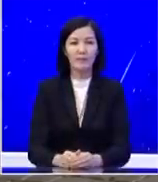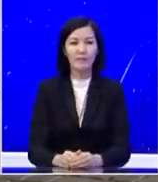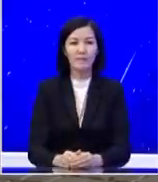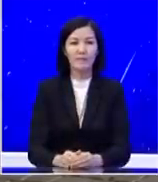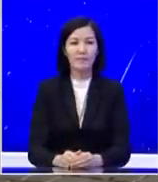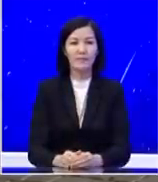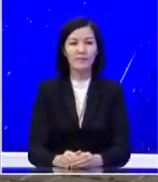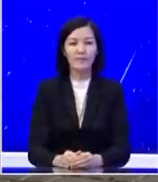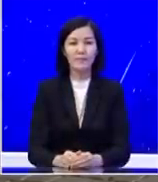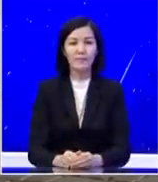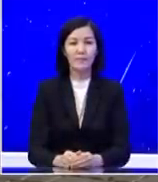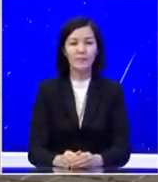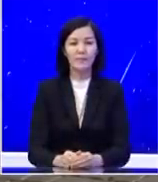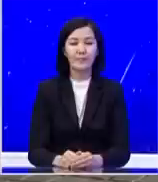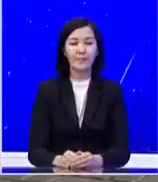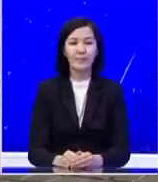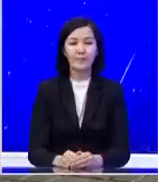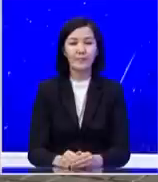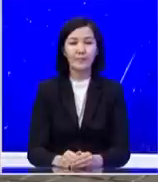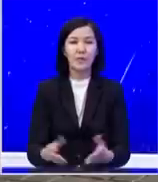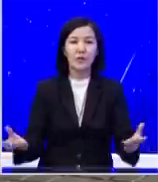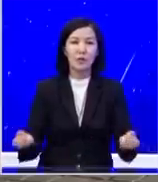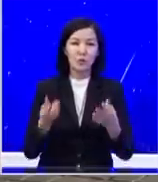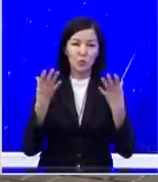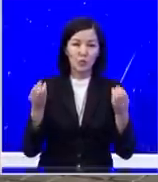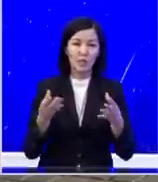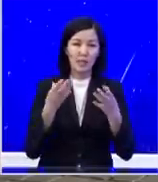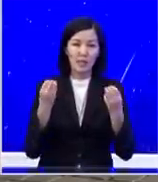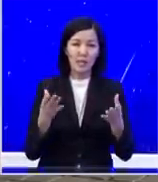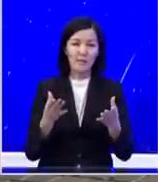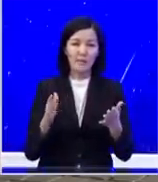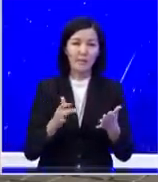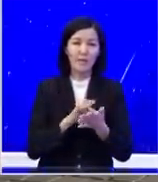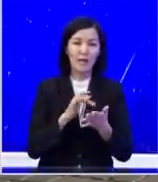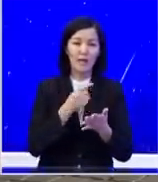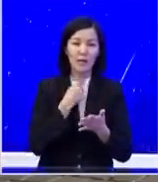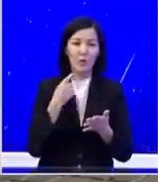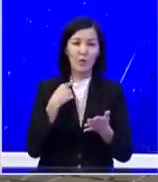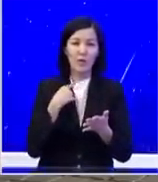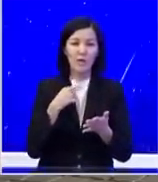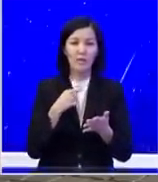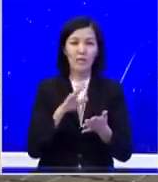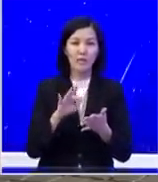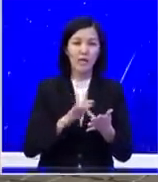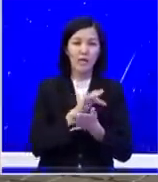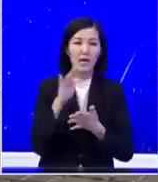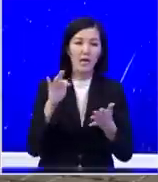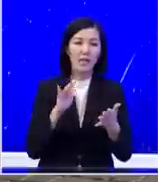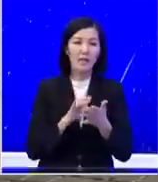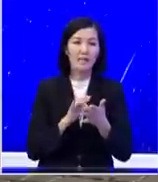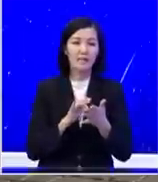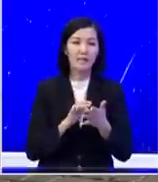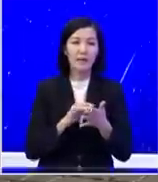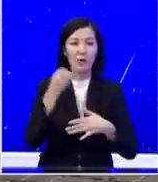Тансантқан табиғаты дархан дала, өзен көлі сарқырап аққандара. Жүрегі Жетісудың Талдықорған